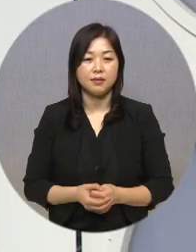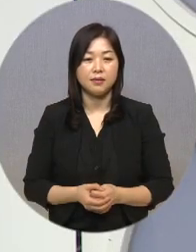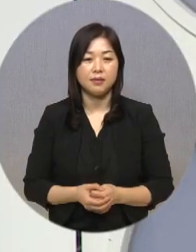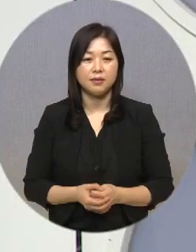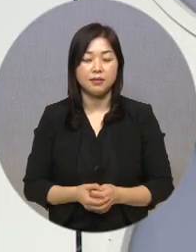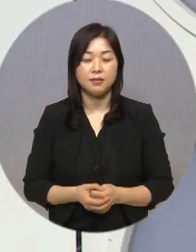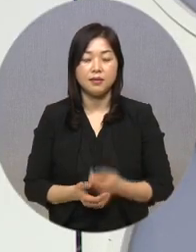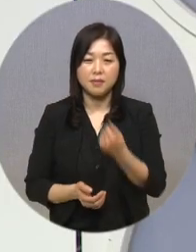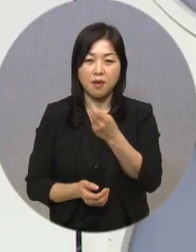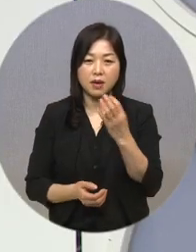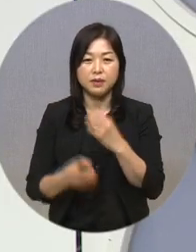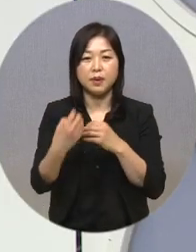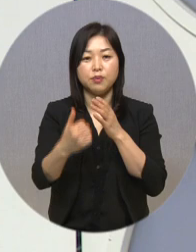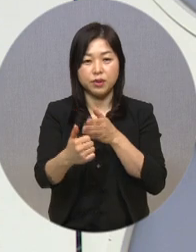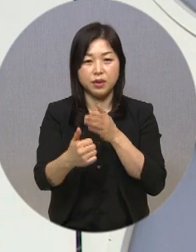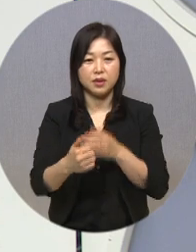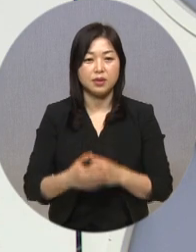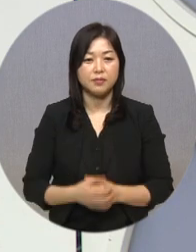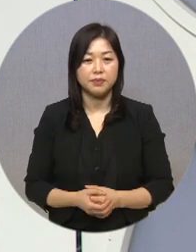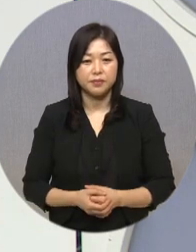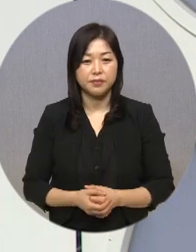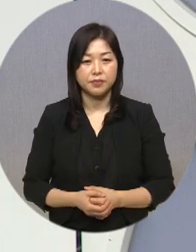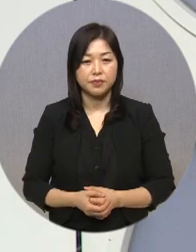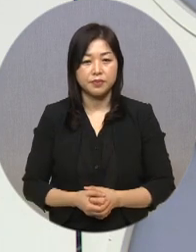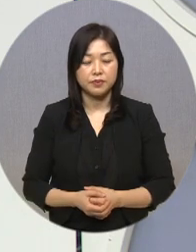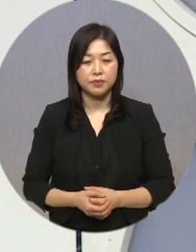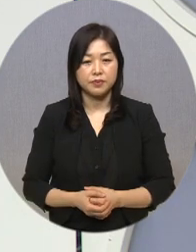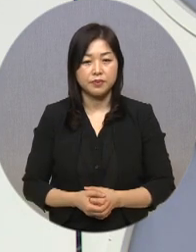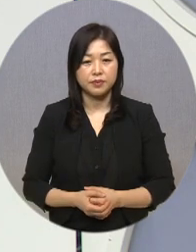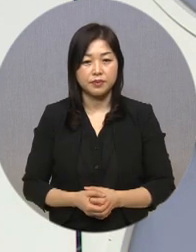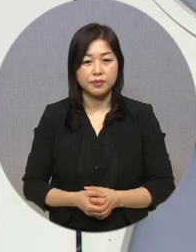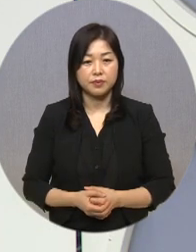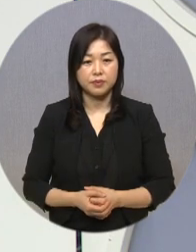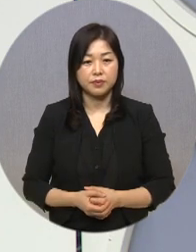가지. 우선 그 한국에